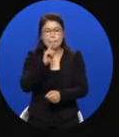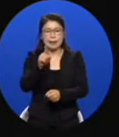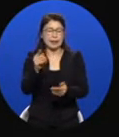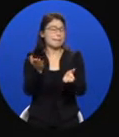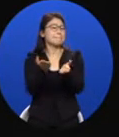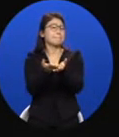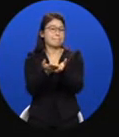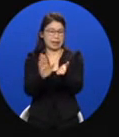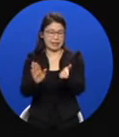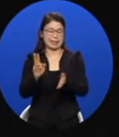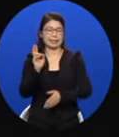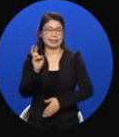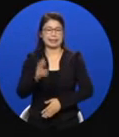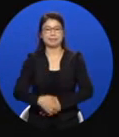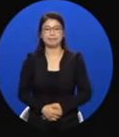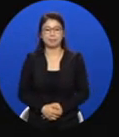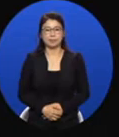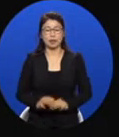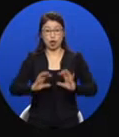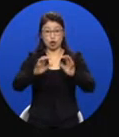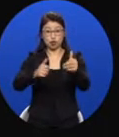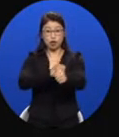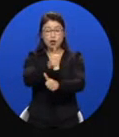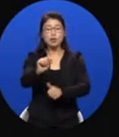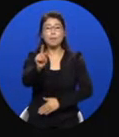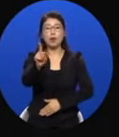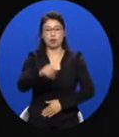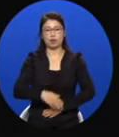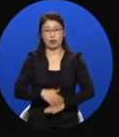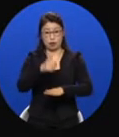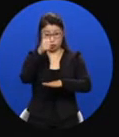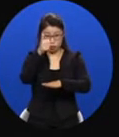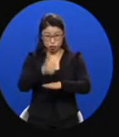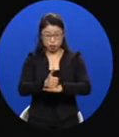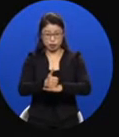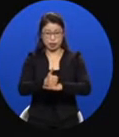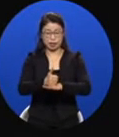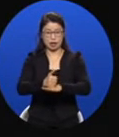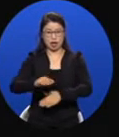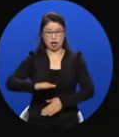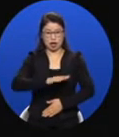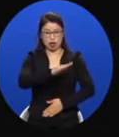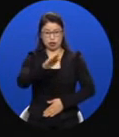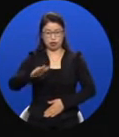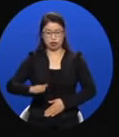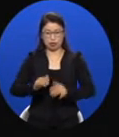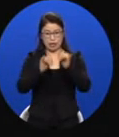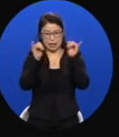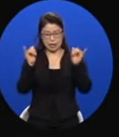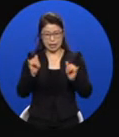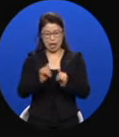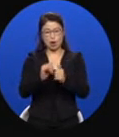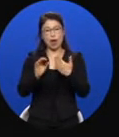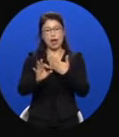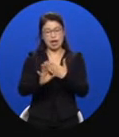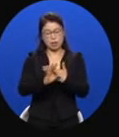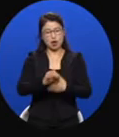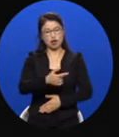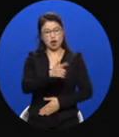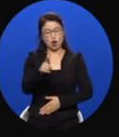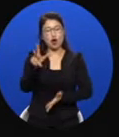적절하지 않은 표현이라고 생각을 합니다. 국회의원이라는 것은 결국은 우리 사회에 있는 여러 가지 문제에